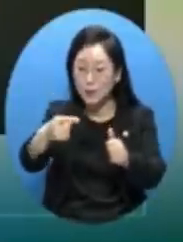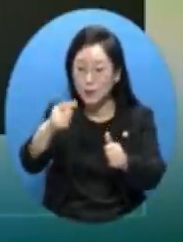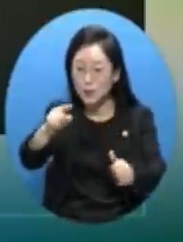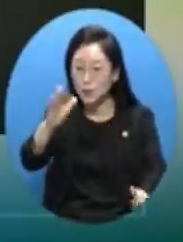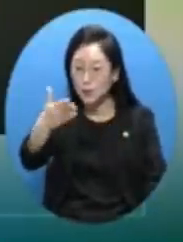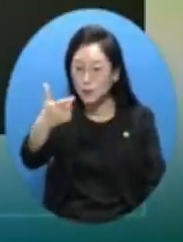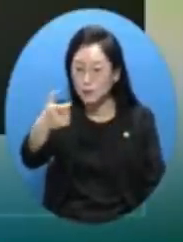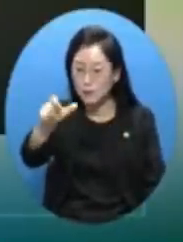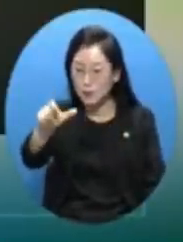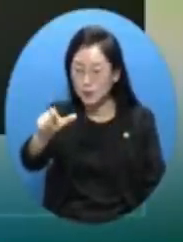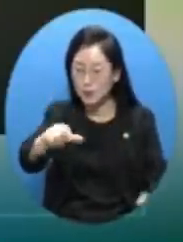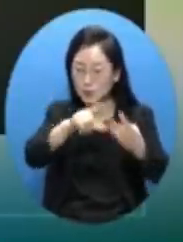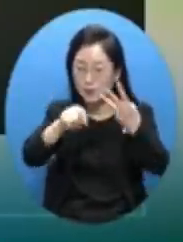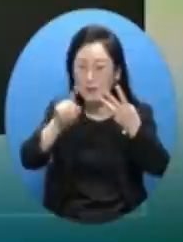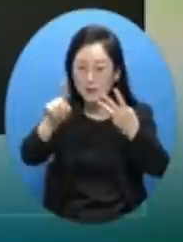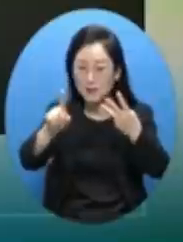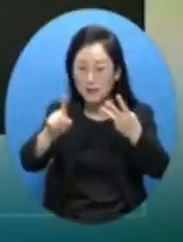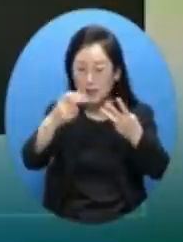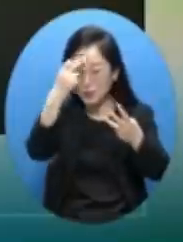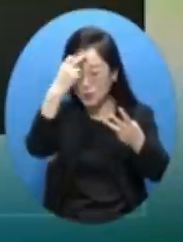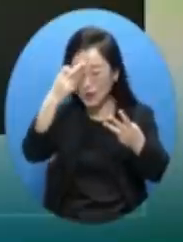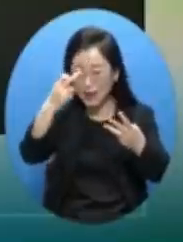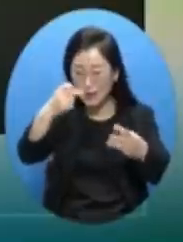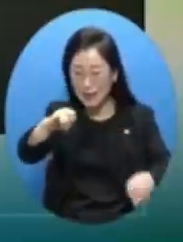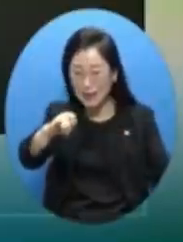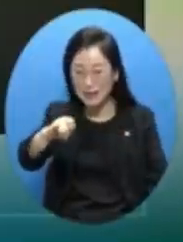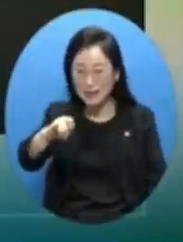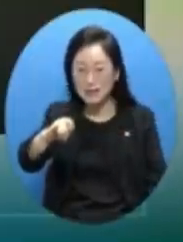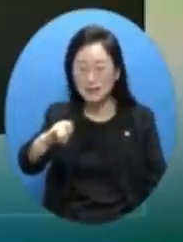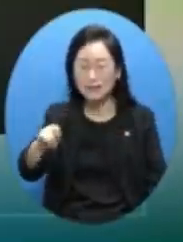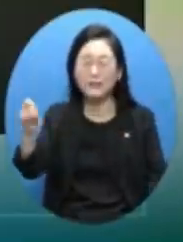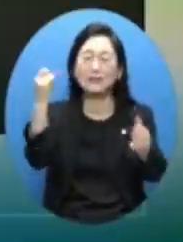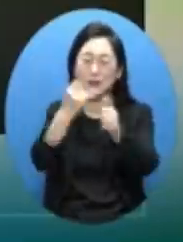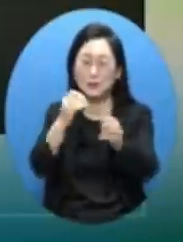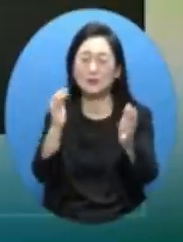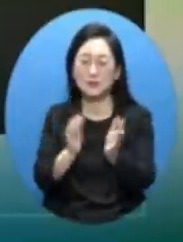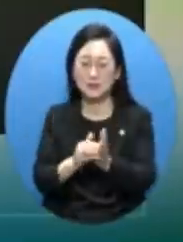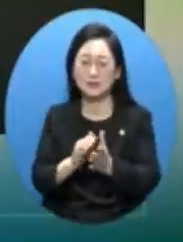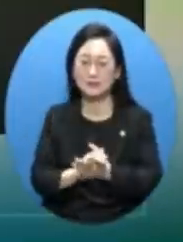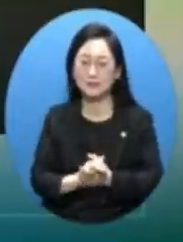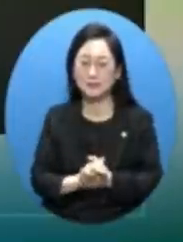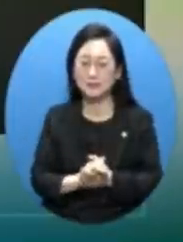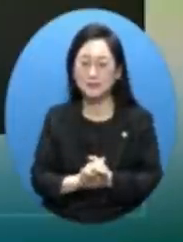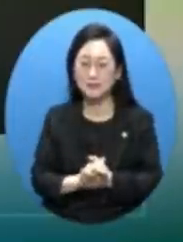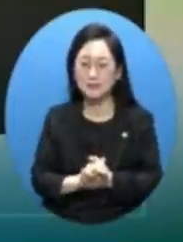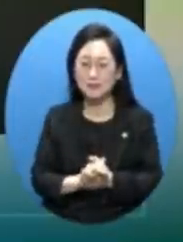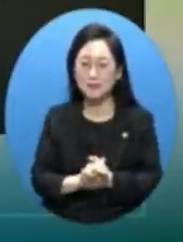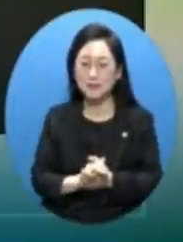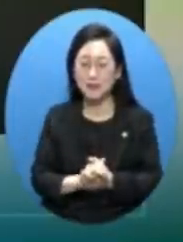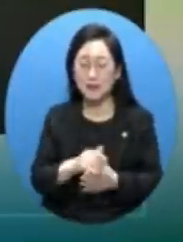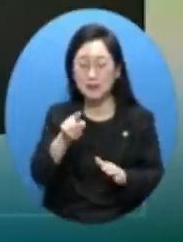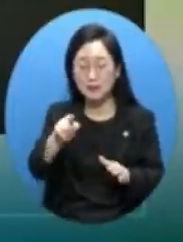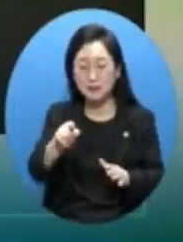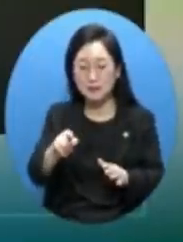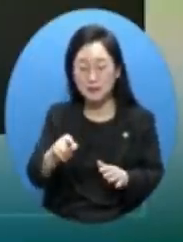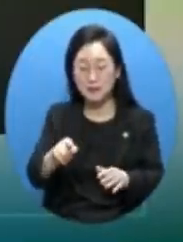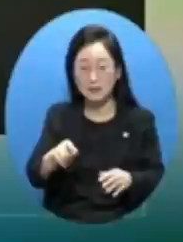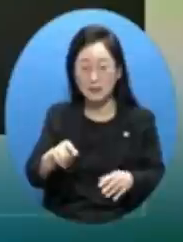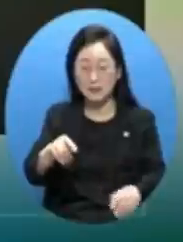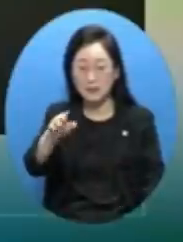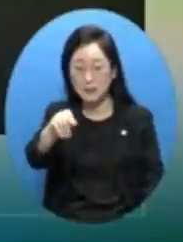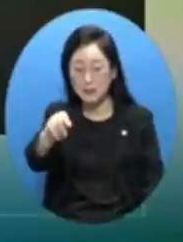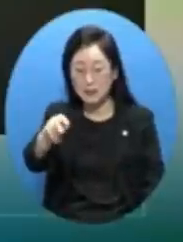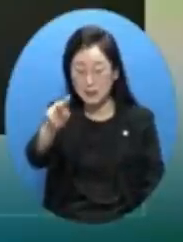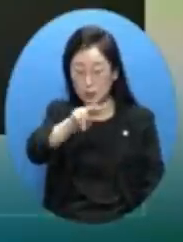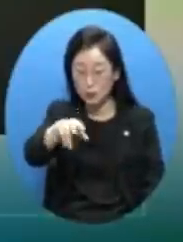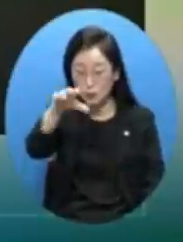1965년 3월 1일 최수철 목사님 따님이신 김성희 사모님하고 결혼을 하셨는데 당시 충무로 오가했던